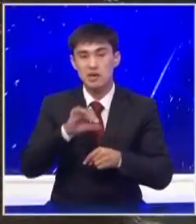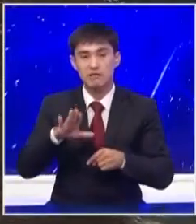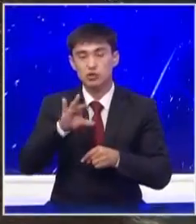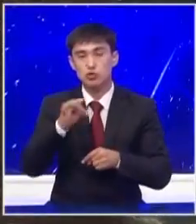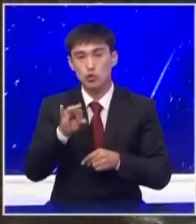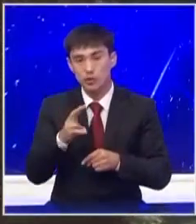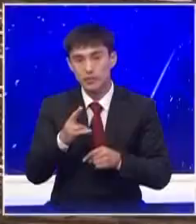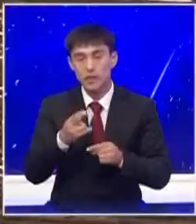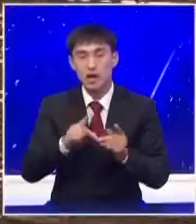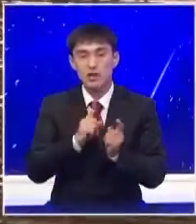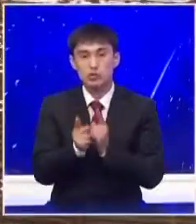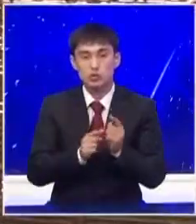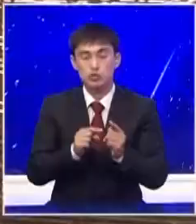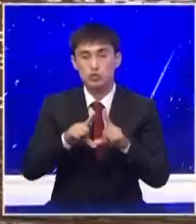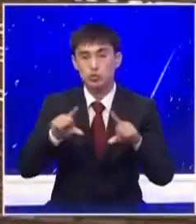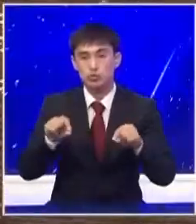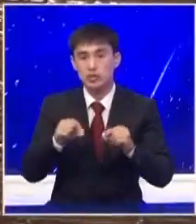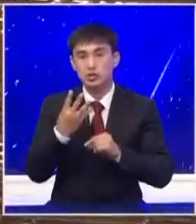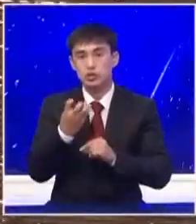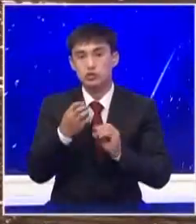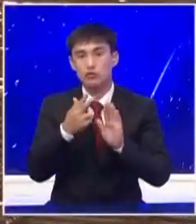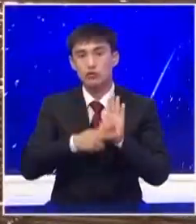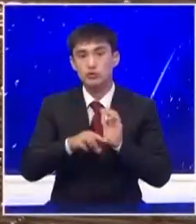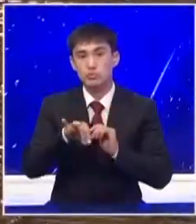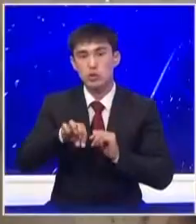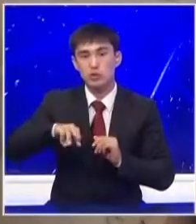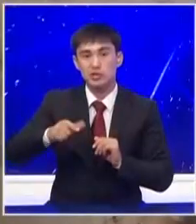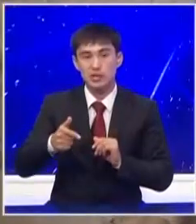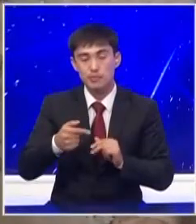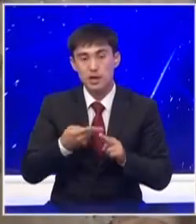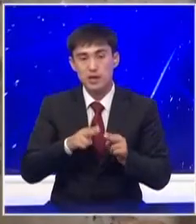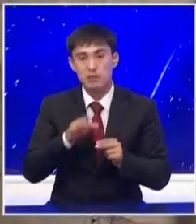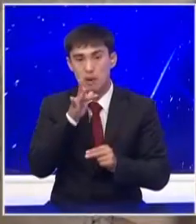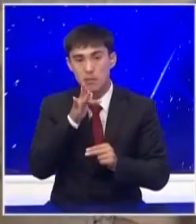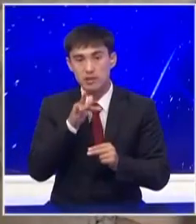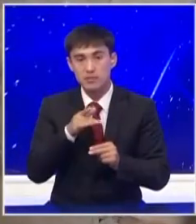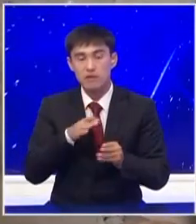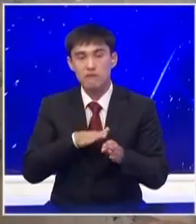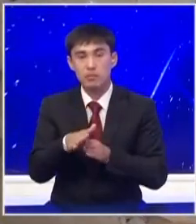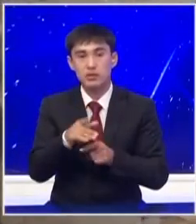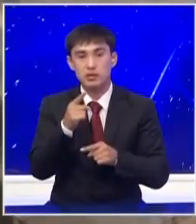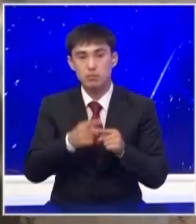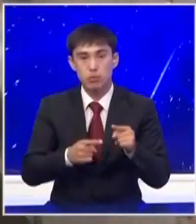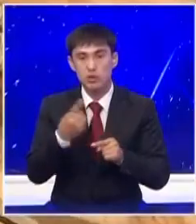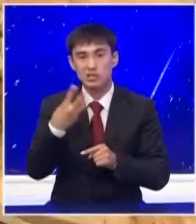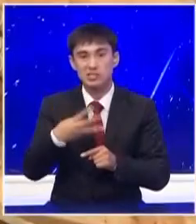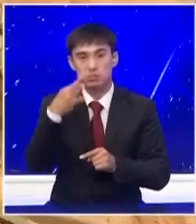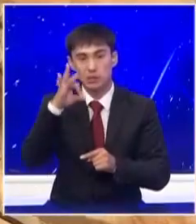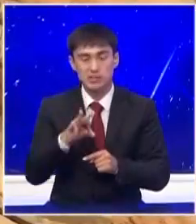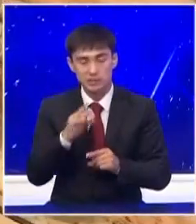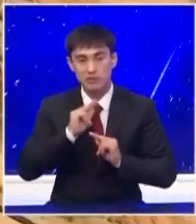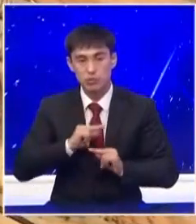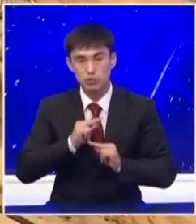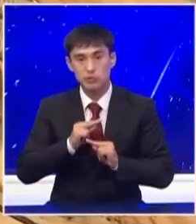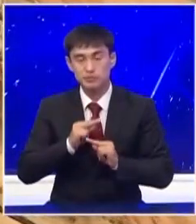На реконструкцию объекта выделено около 480 миллионов тенге. На данный момент выполнено немногим более 30%